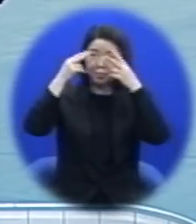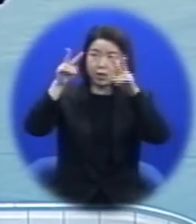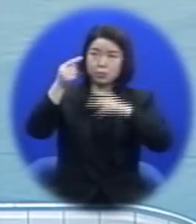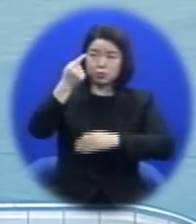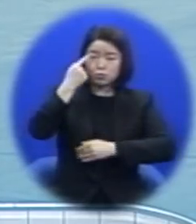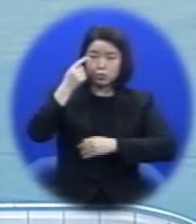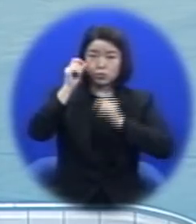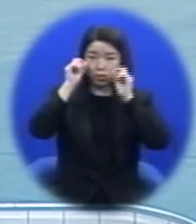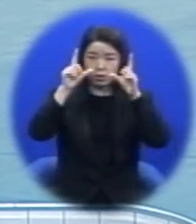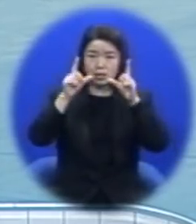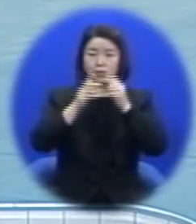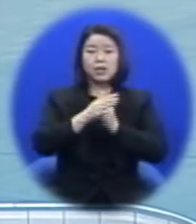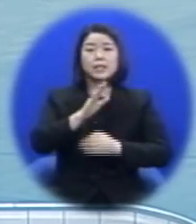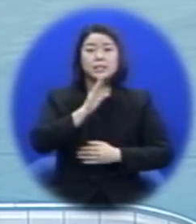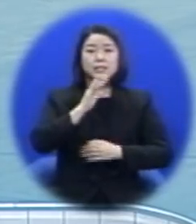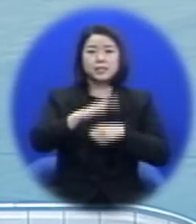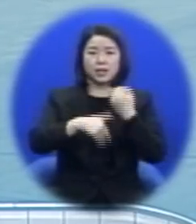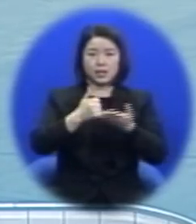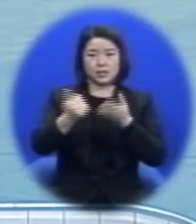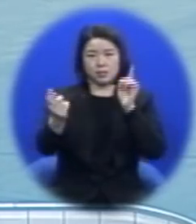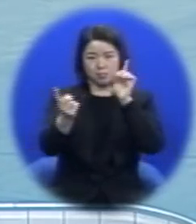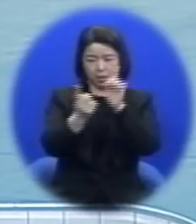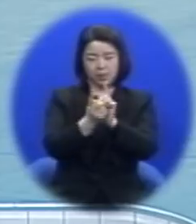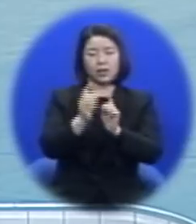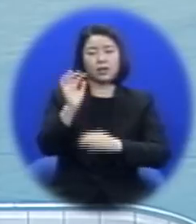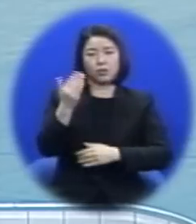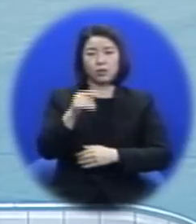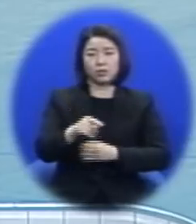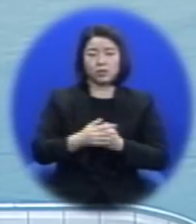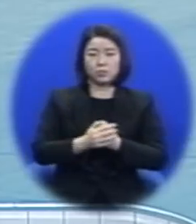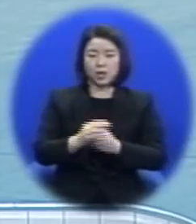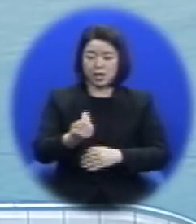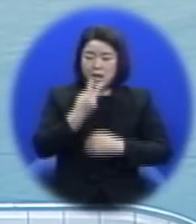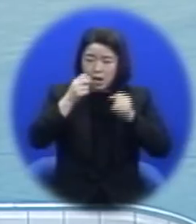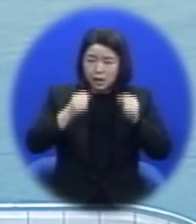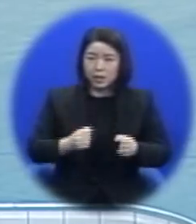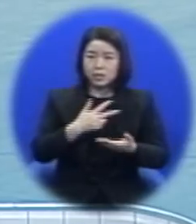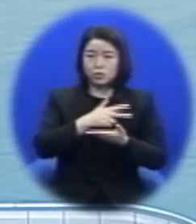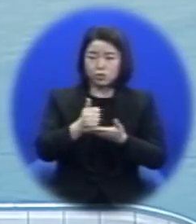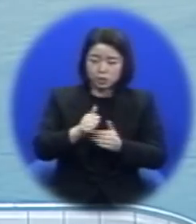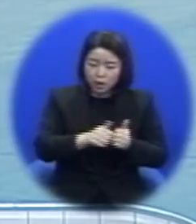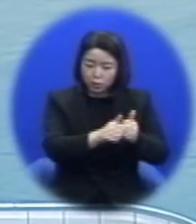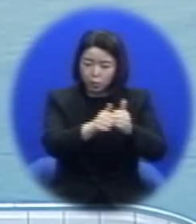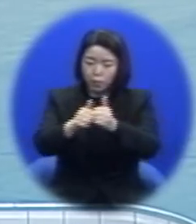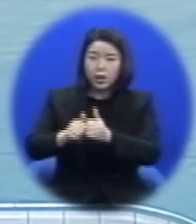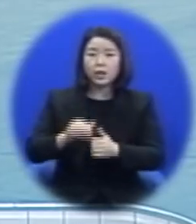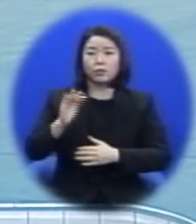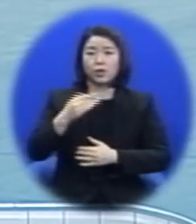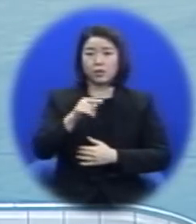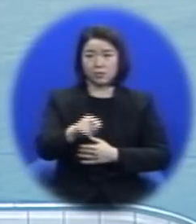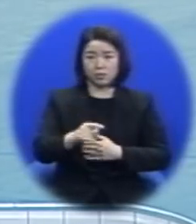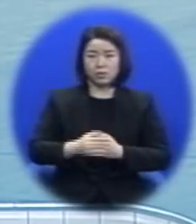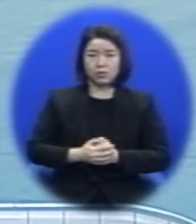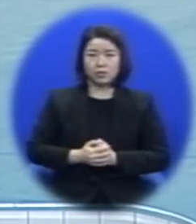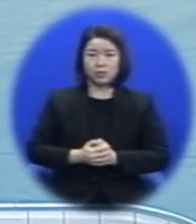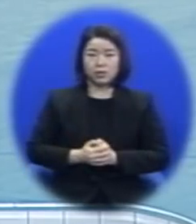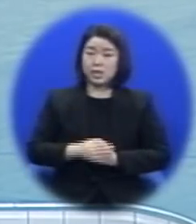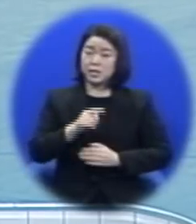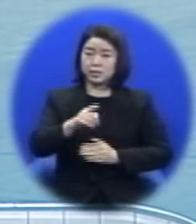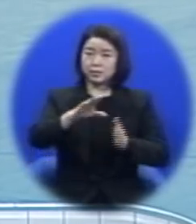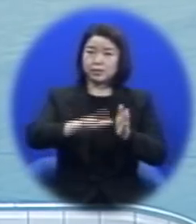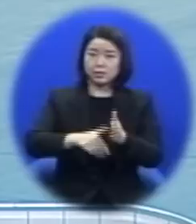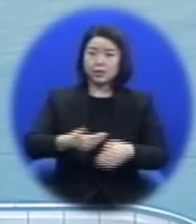겁니다. 진짜 하나님을 만나게 되는 것입니다. 살아계신 주님과 동행하게 되는 것입니다.